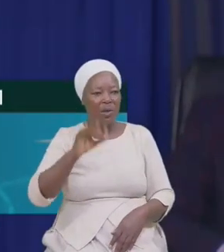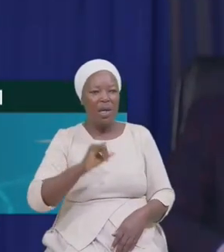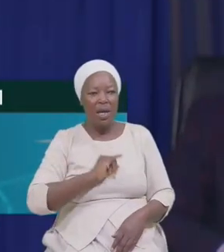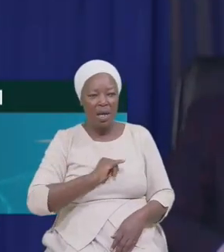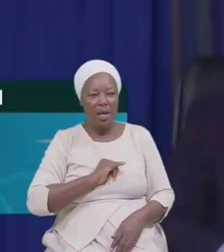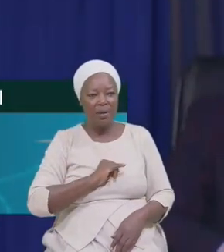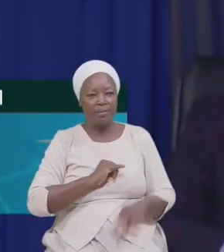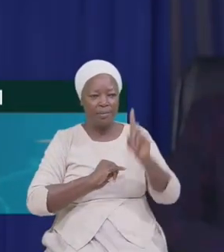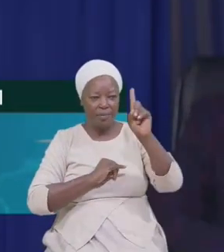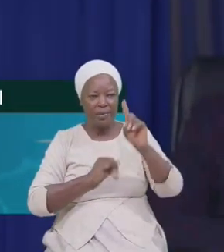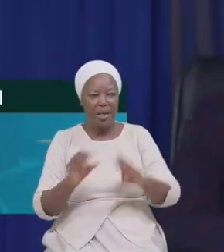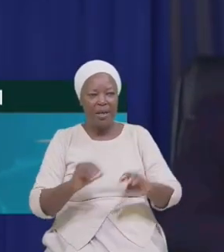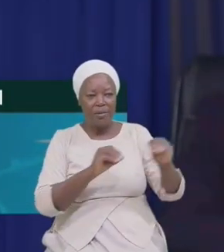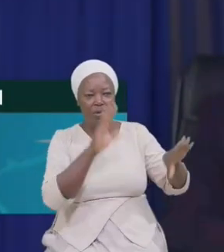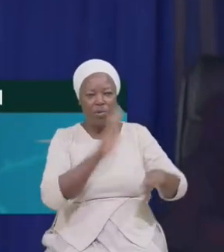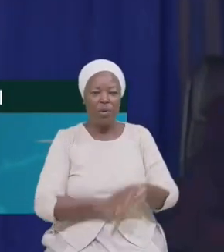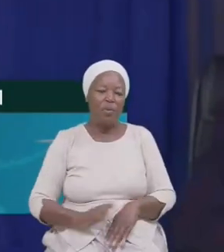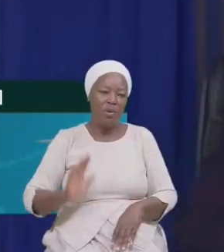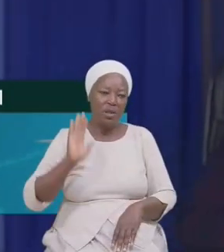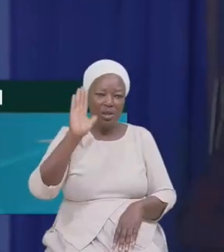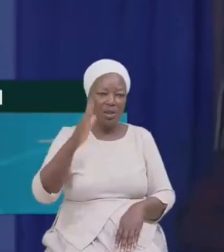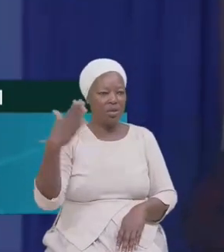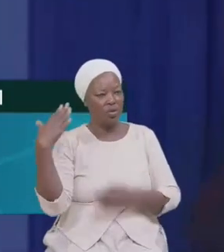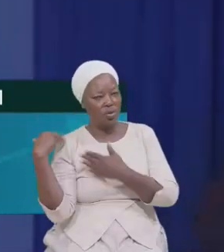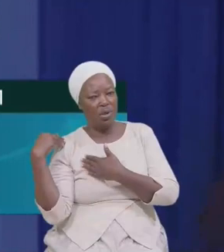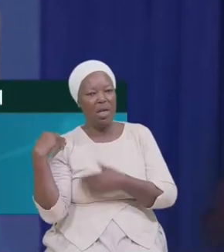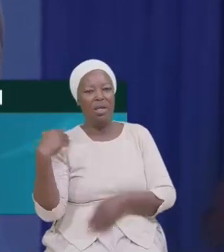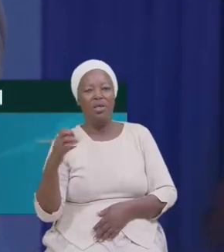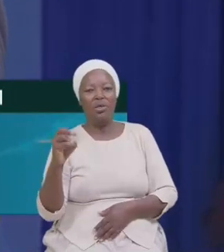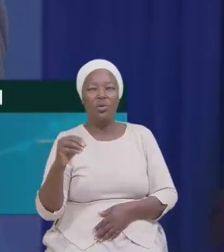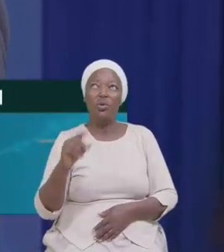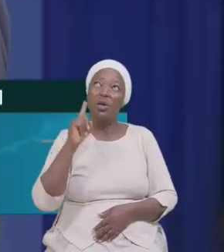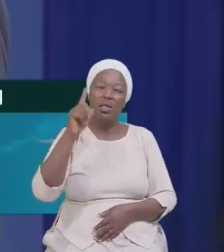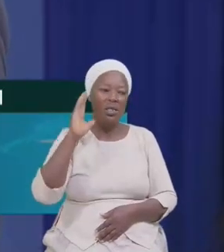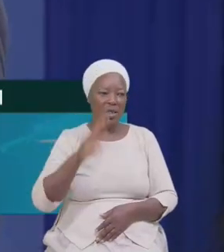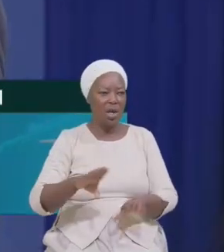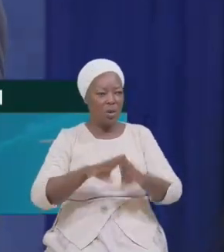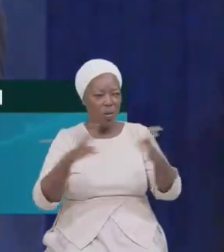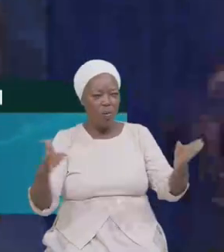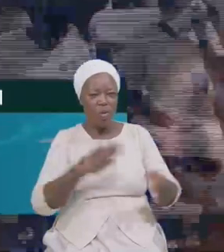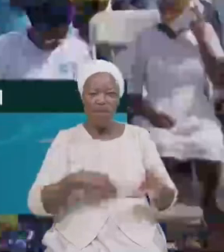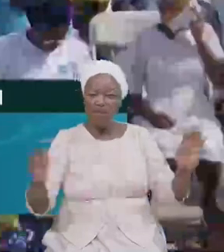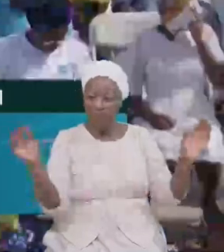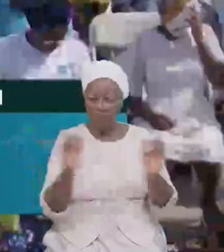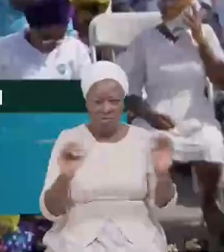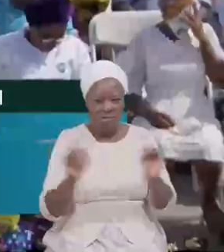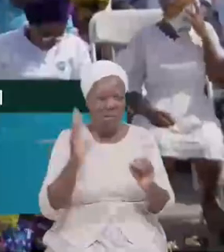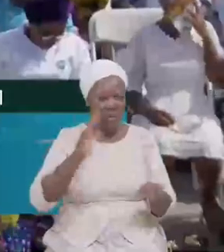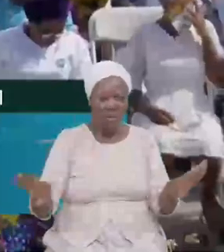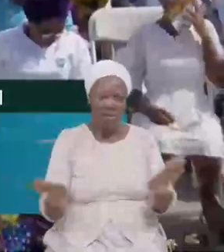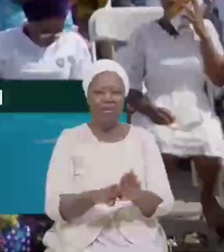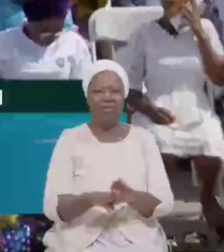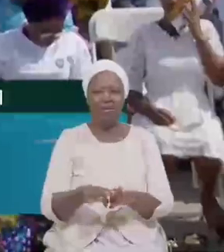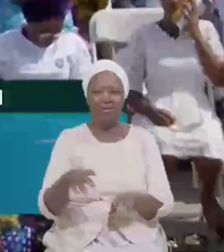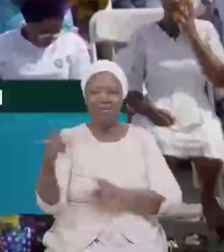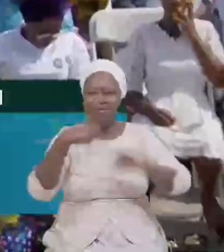Sur son épaule. « Quand il ouvrira, nul ne fermera. » Tu n'as pas dit un bon amen,